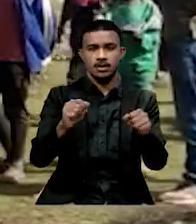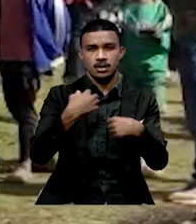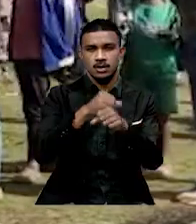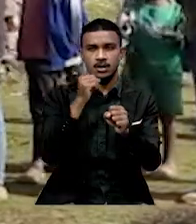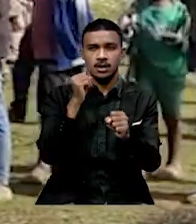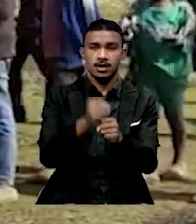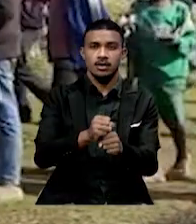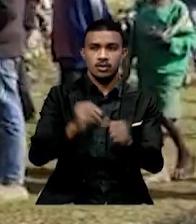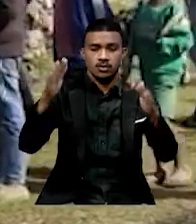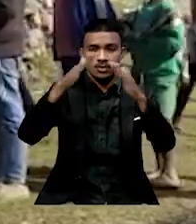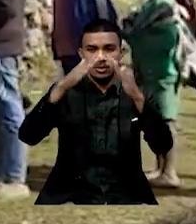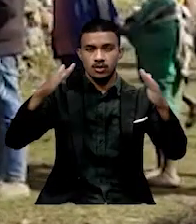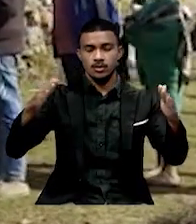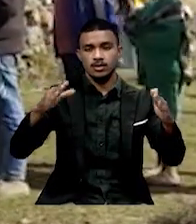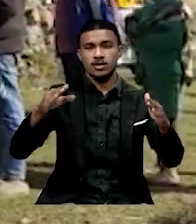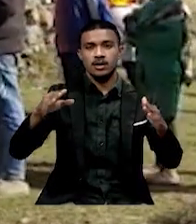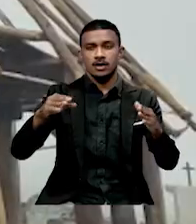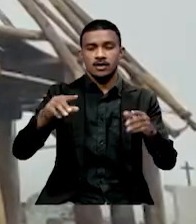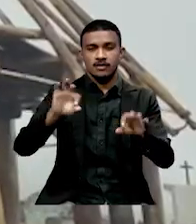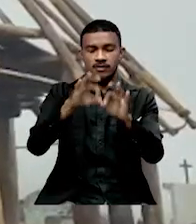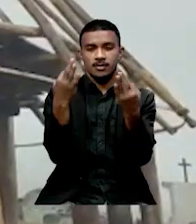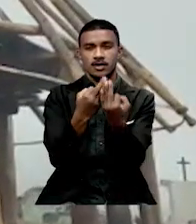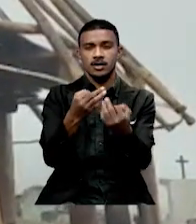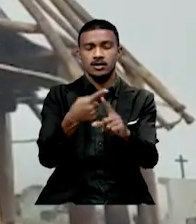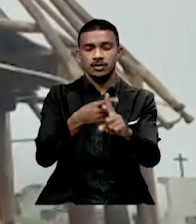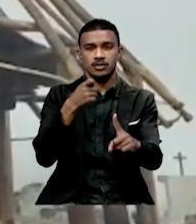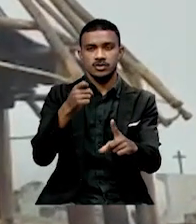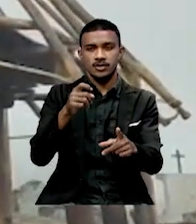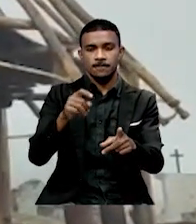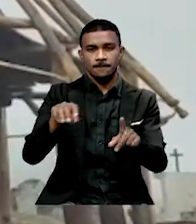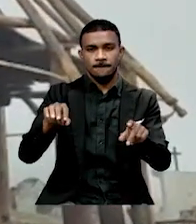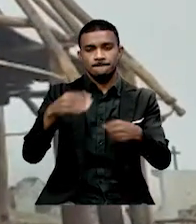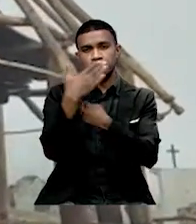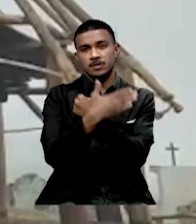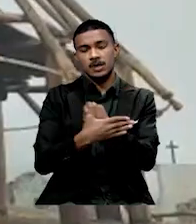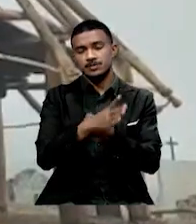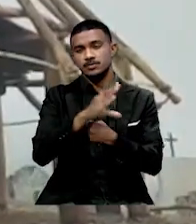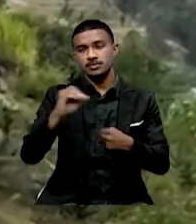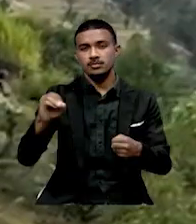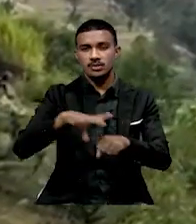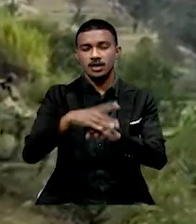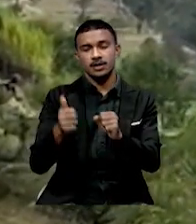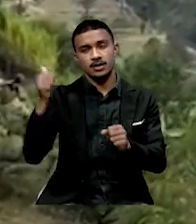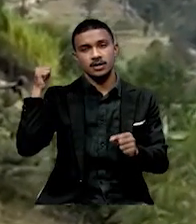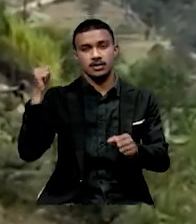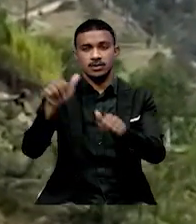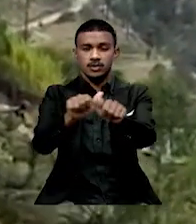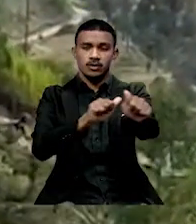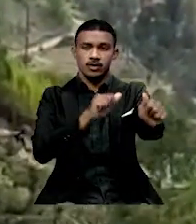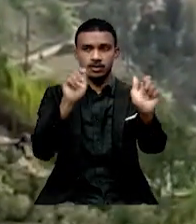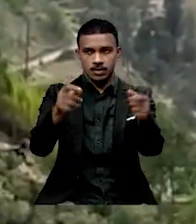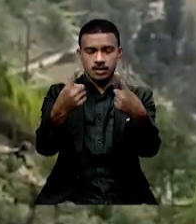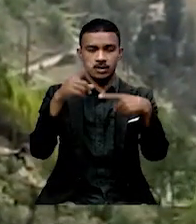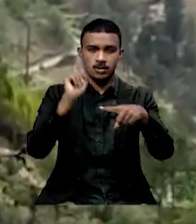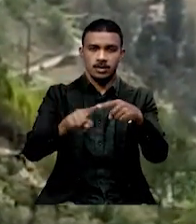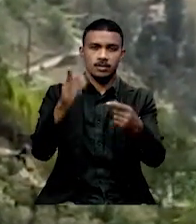umulisa serre family mai husi rai dok serre serre dan mai pare dalam bumi bebe to sirni umulisa natun ni bele halu indo